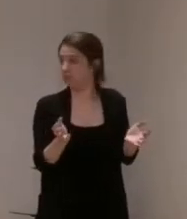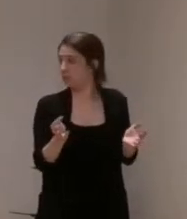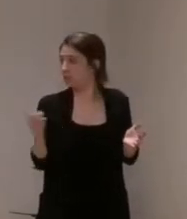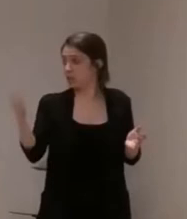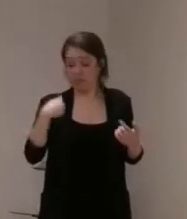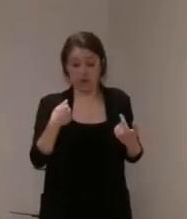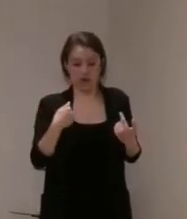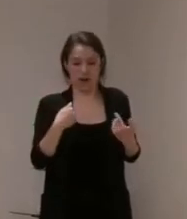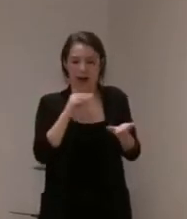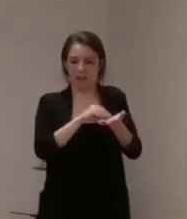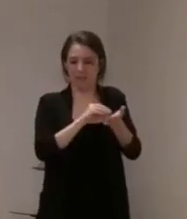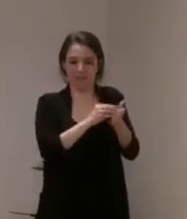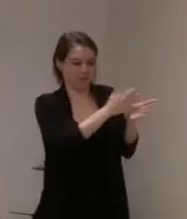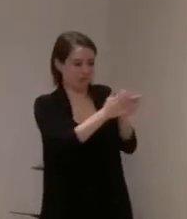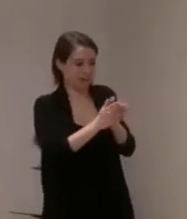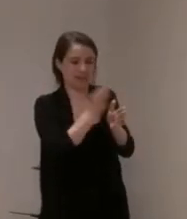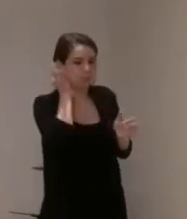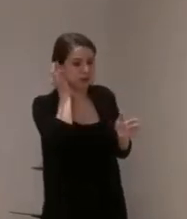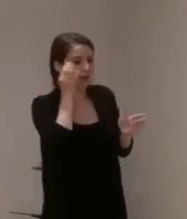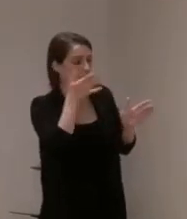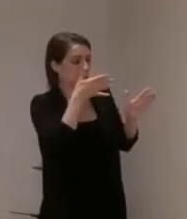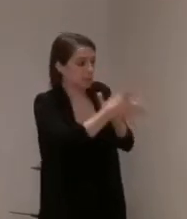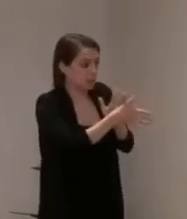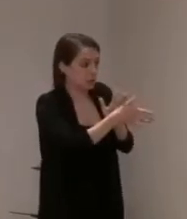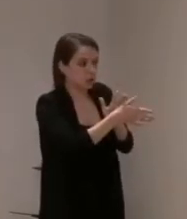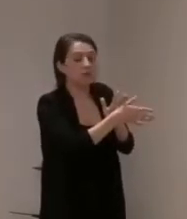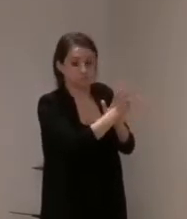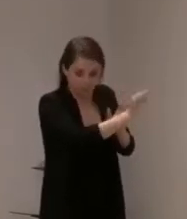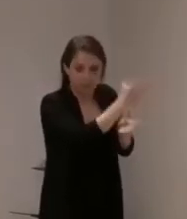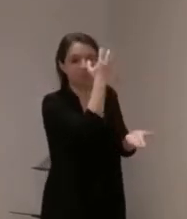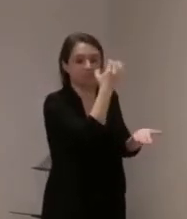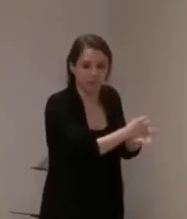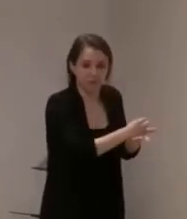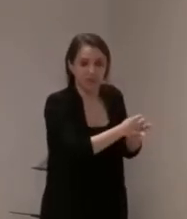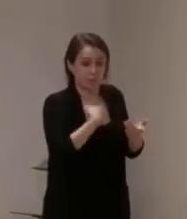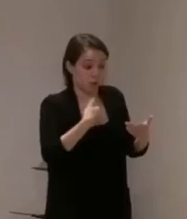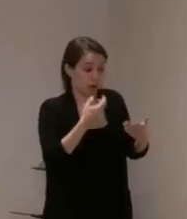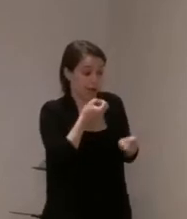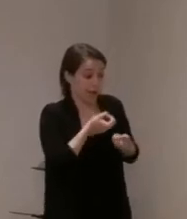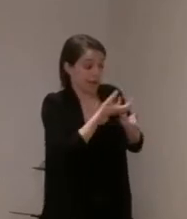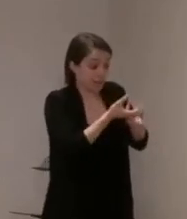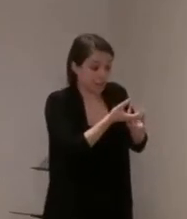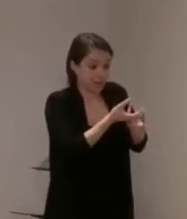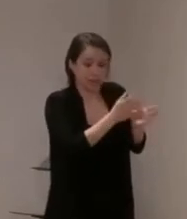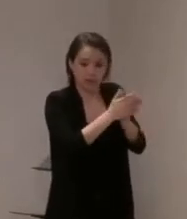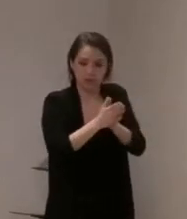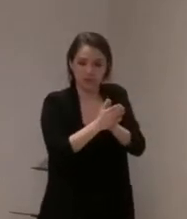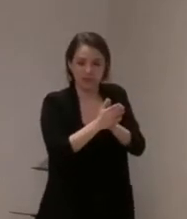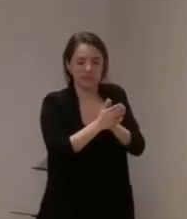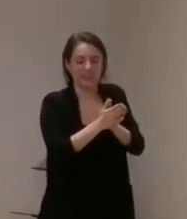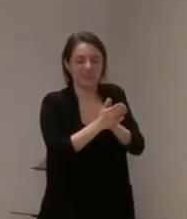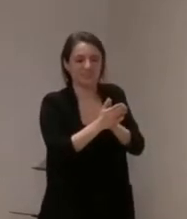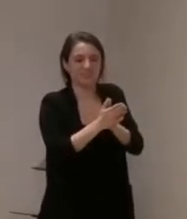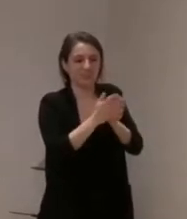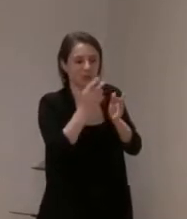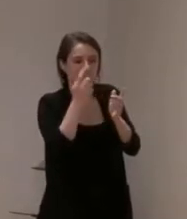jo les he comentat a moltes dones i és curiós perquè en el moment en què parles és quan ens adonem